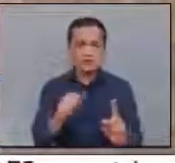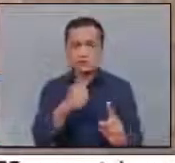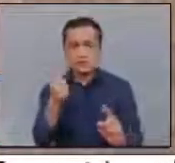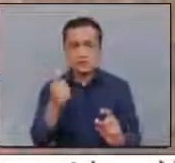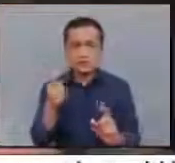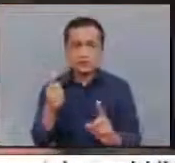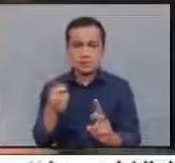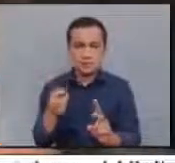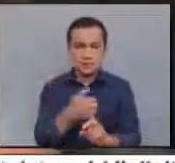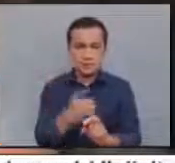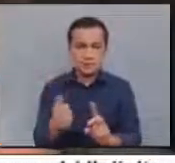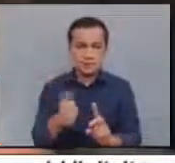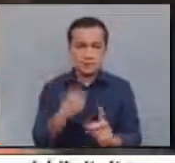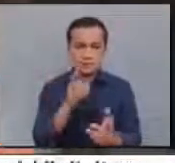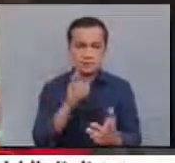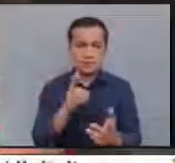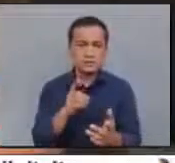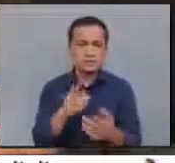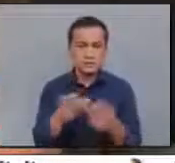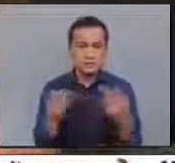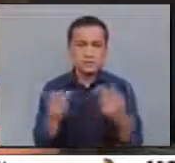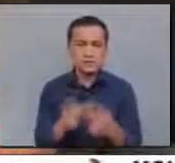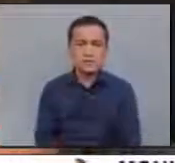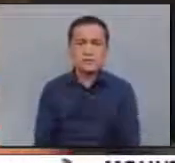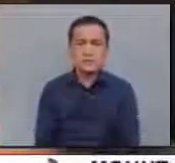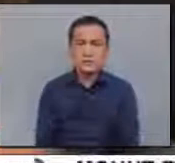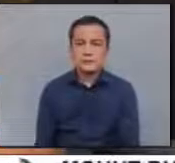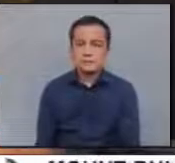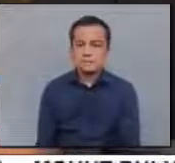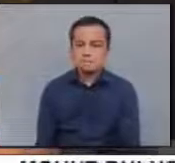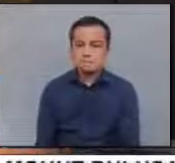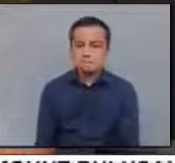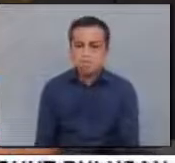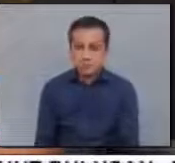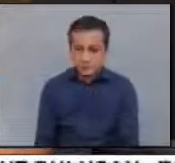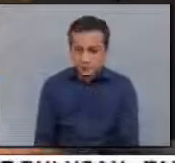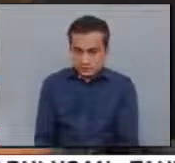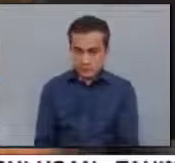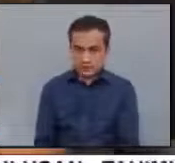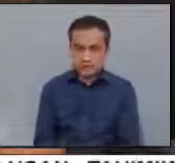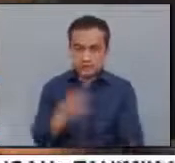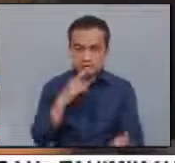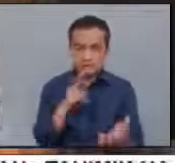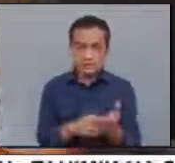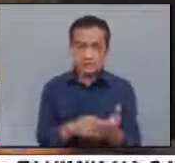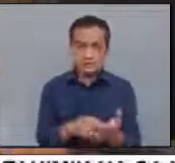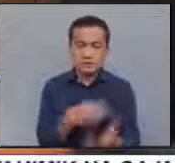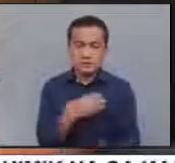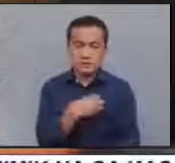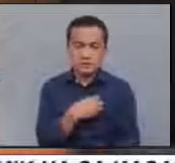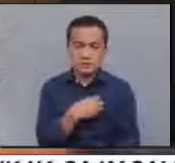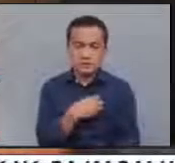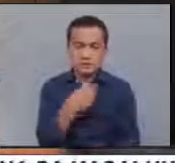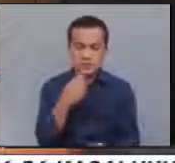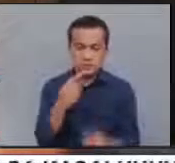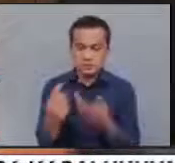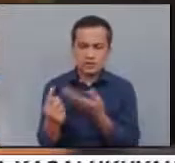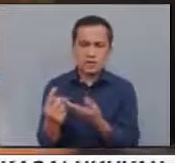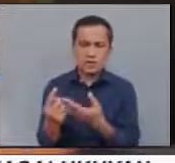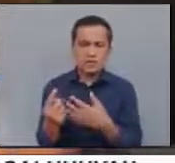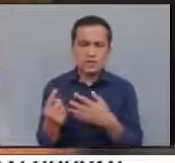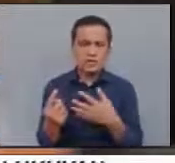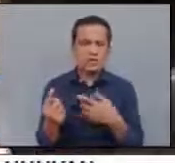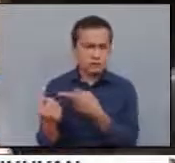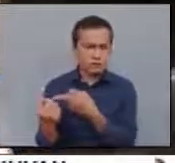sa kanilang lugar. Ang intel report sa kanya ng mga operatiba as a backgrounder, mahilig daw to sa